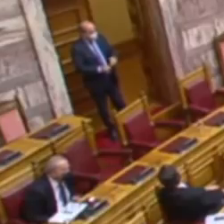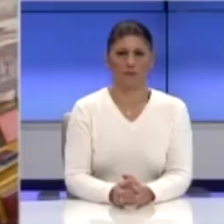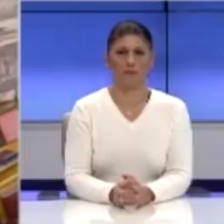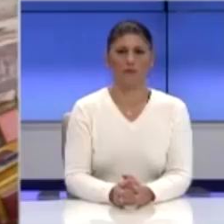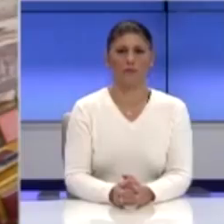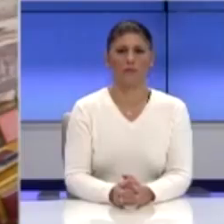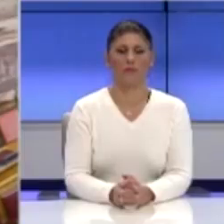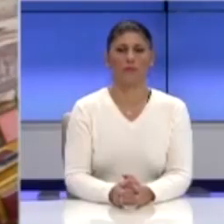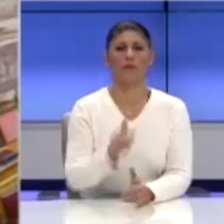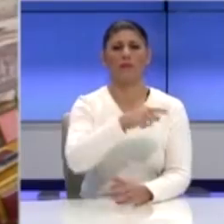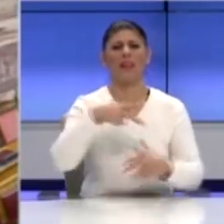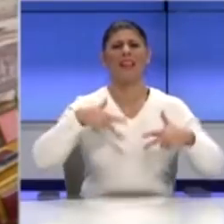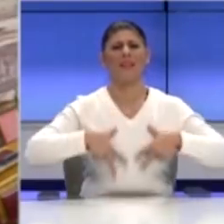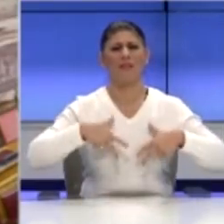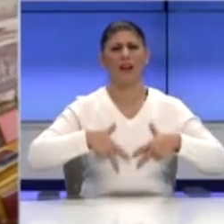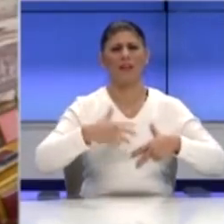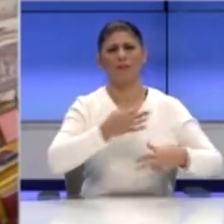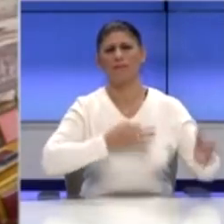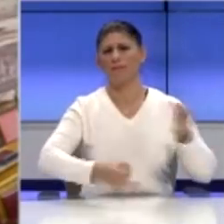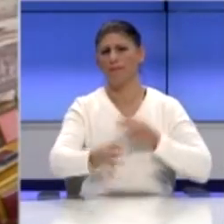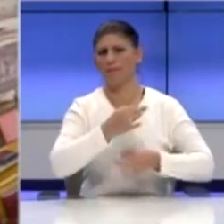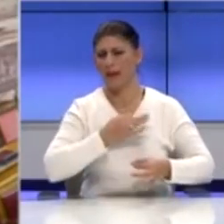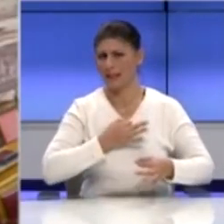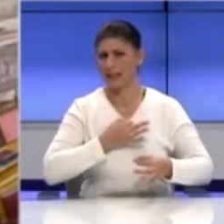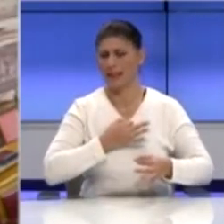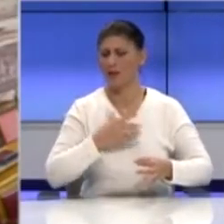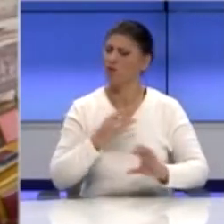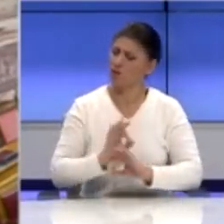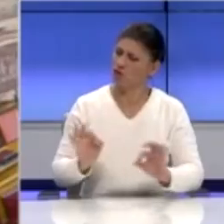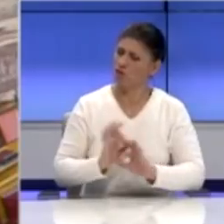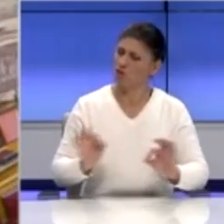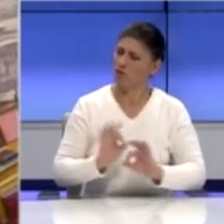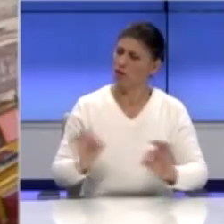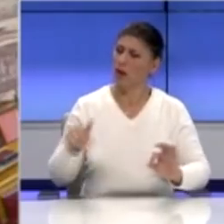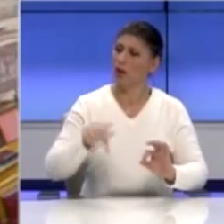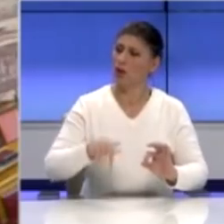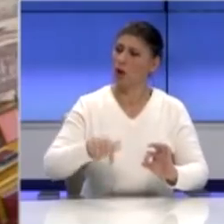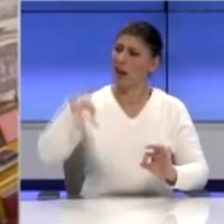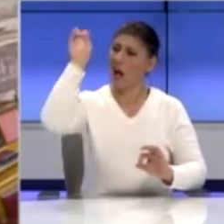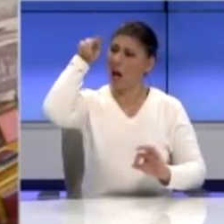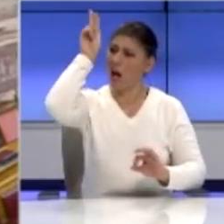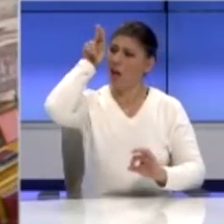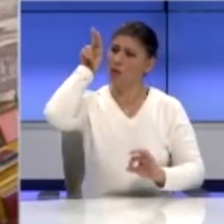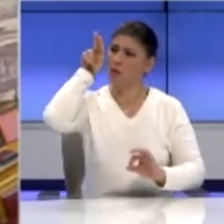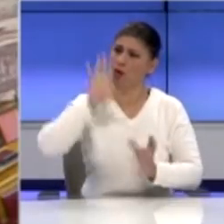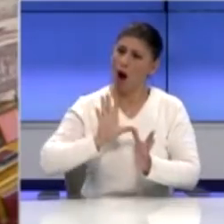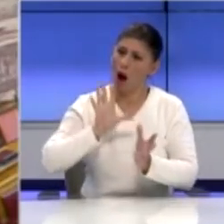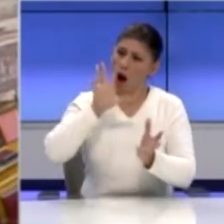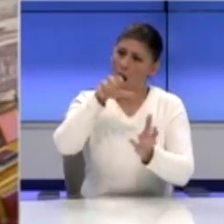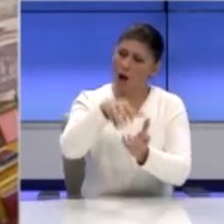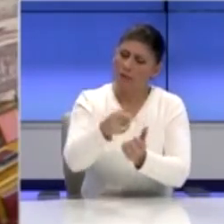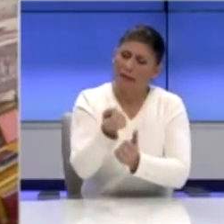Οι διαβεβαιώσεις της κυβέρνησης πως φάγαμε το γάιδαρο και πρέπει να κάνουμε απλά λίγο υπομονή